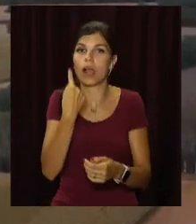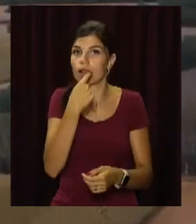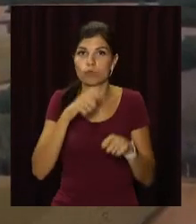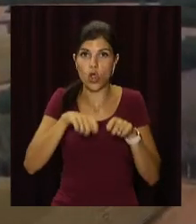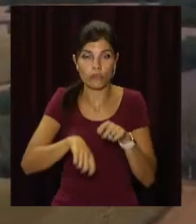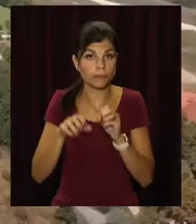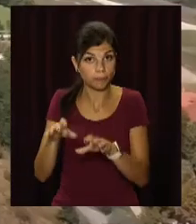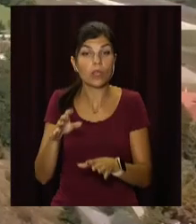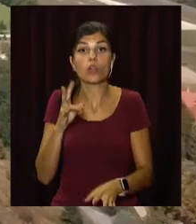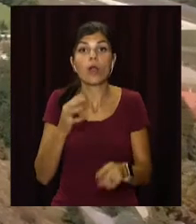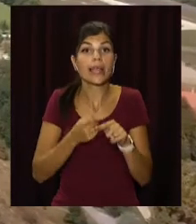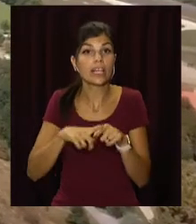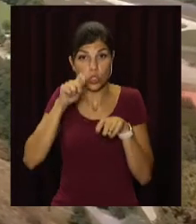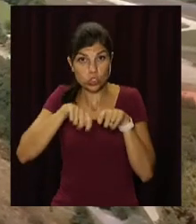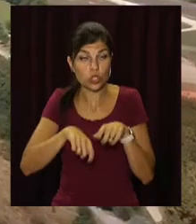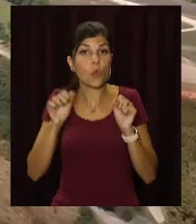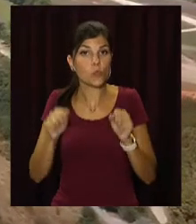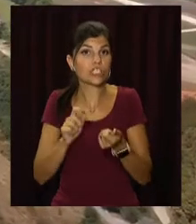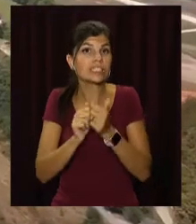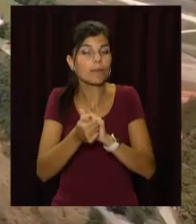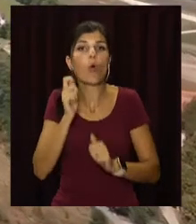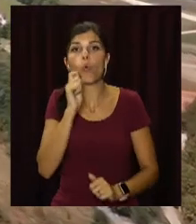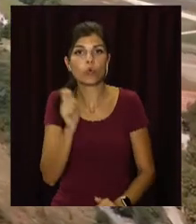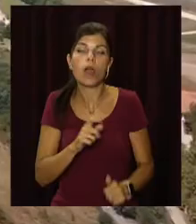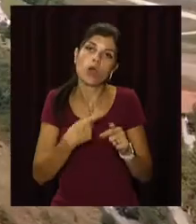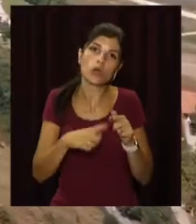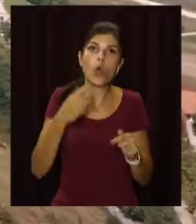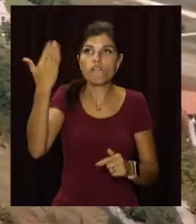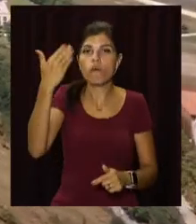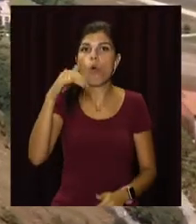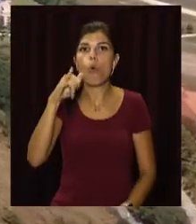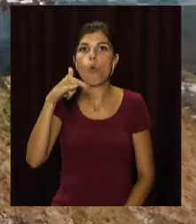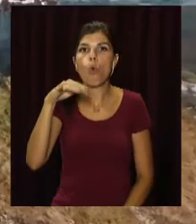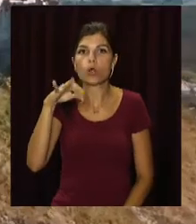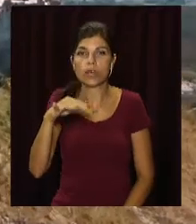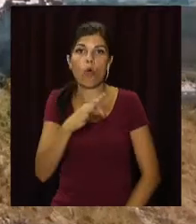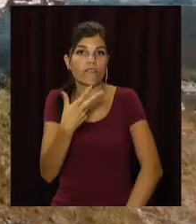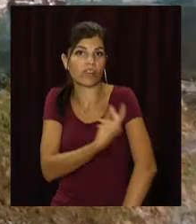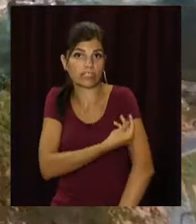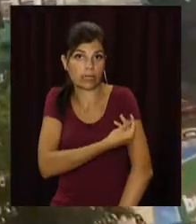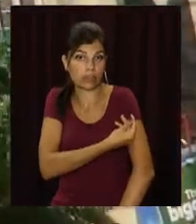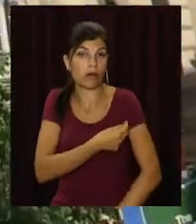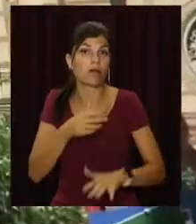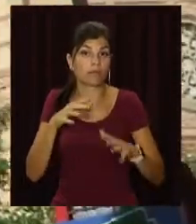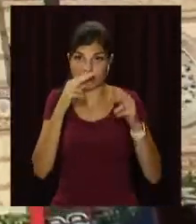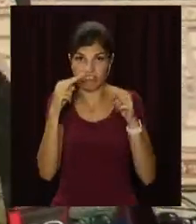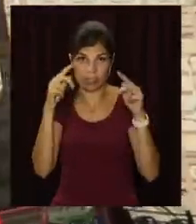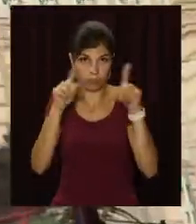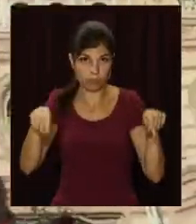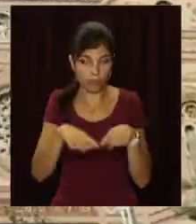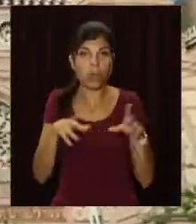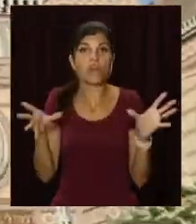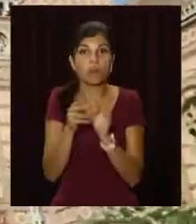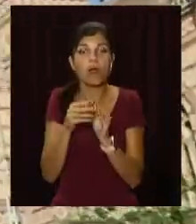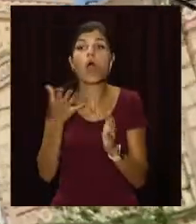України. Водночас це дослідження можна замінити українським або угорським сертифікатом про вакцинацію. Разом із громадянами,